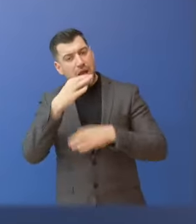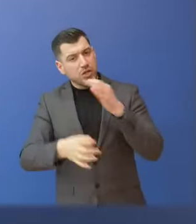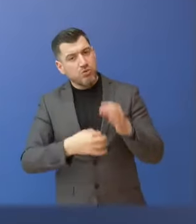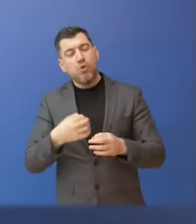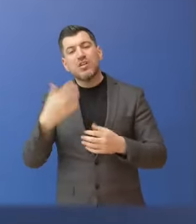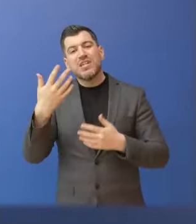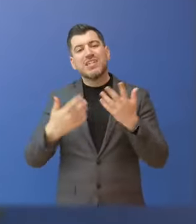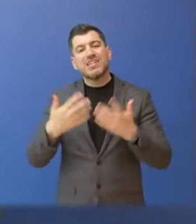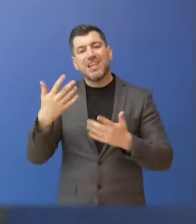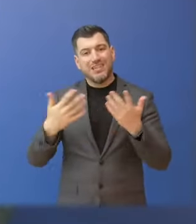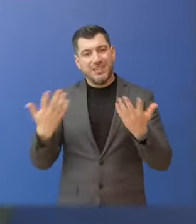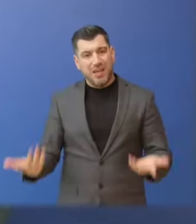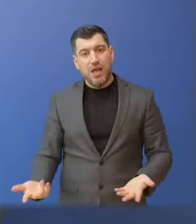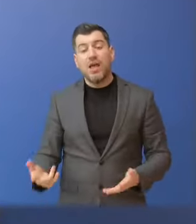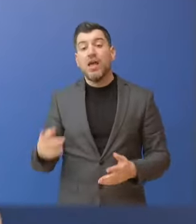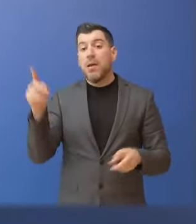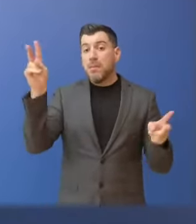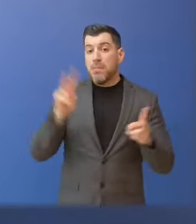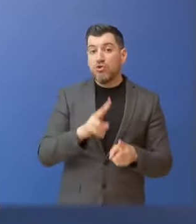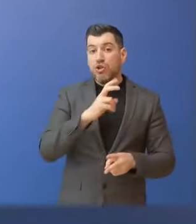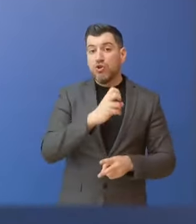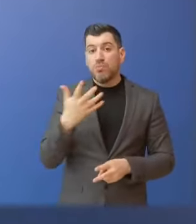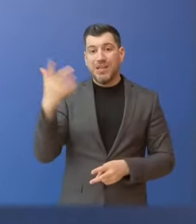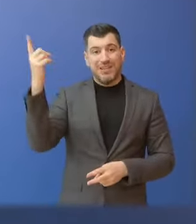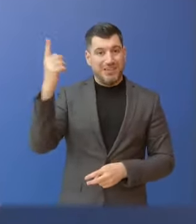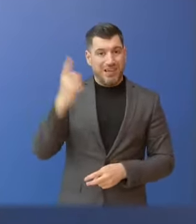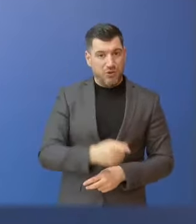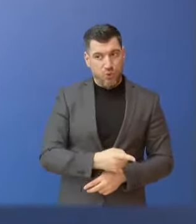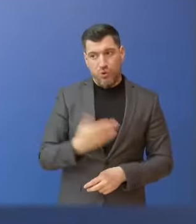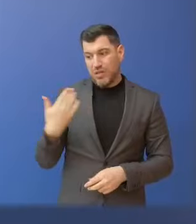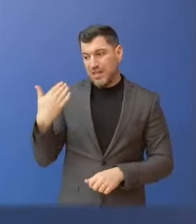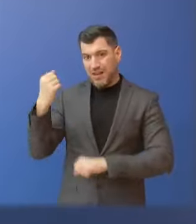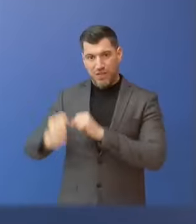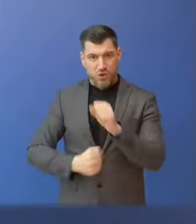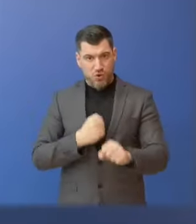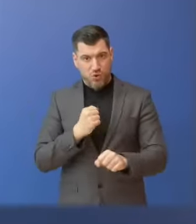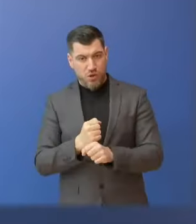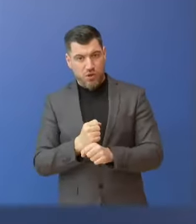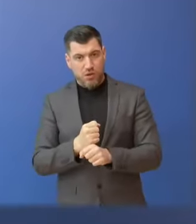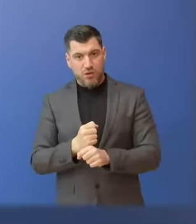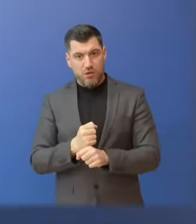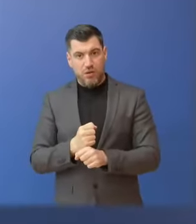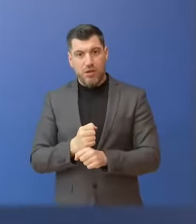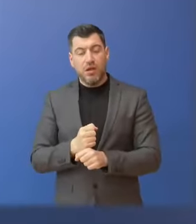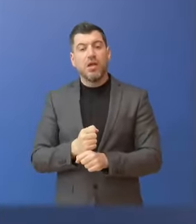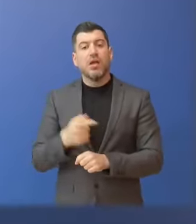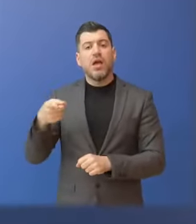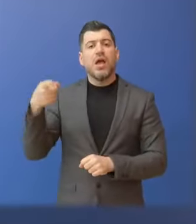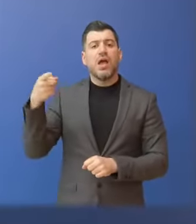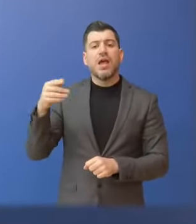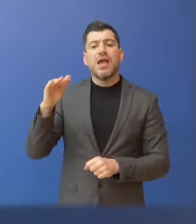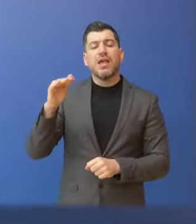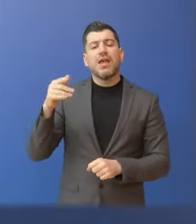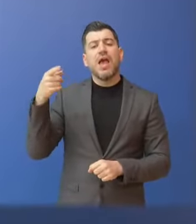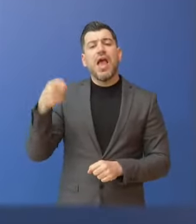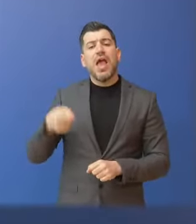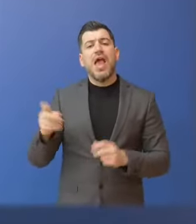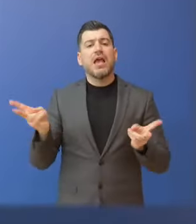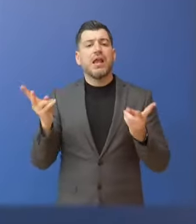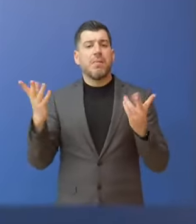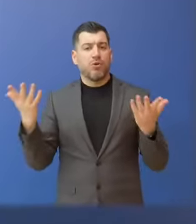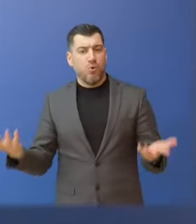μειώθηκε κατά 25% τα τελευταία χρόνια δηλαδή σε σχέση με το 15-19 η χαμηλή εγκληματικότητα δηλαδή κλοπές ληστείες και